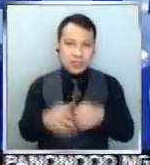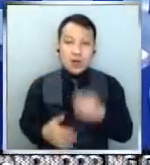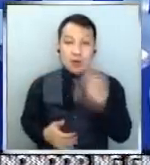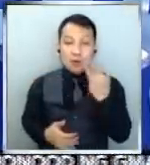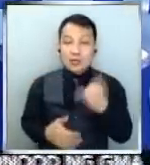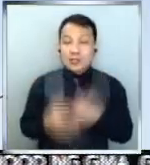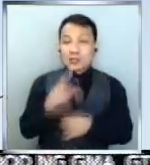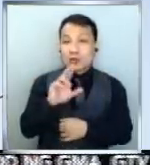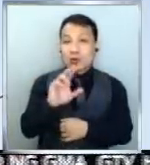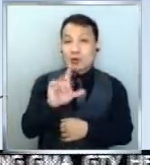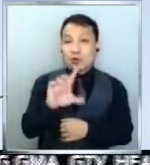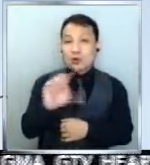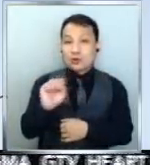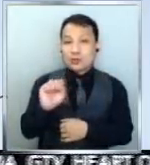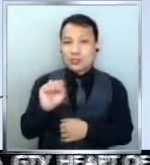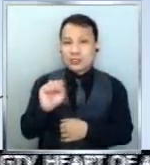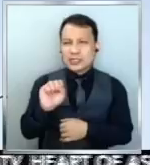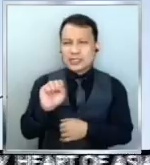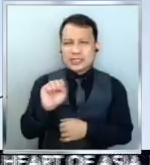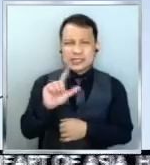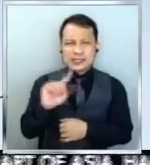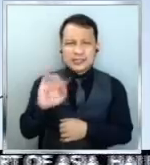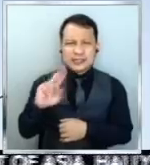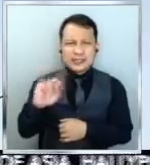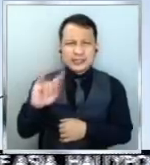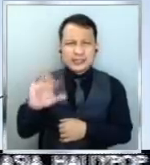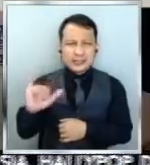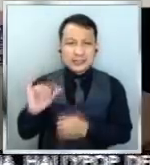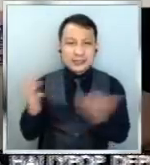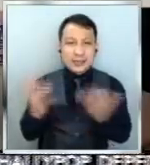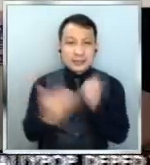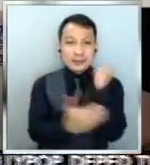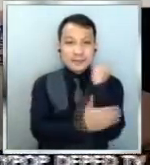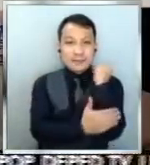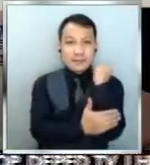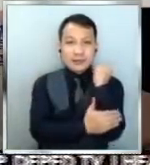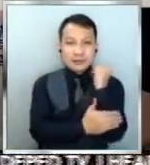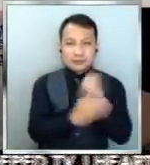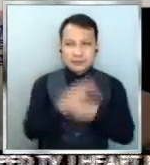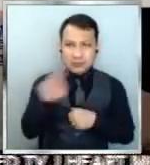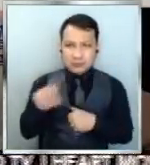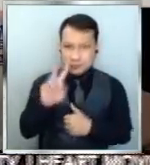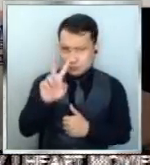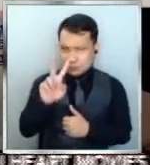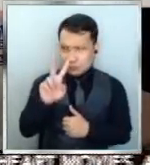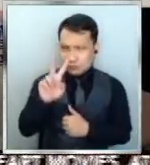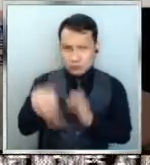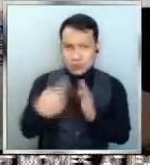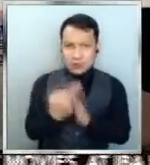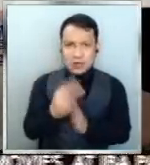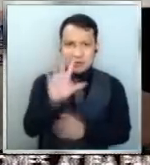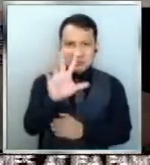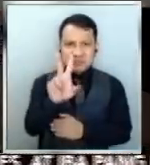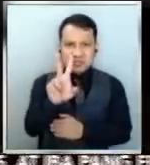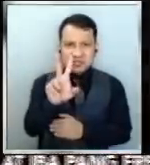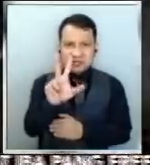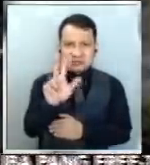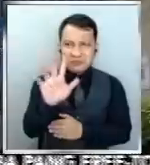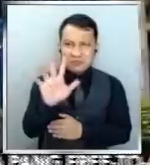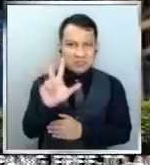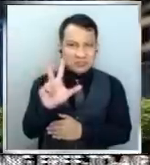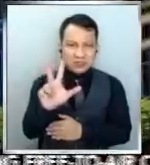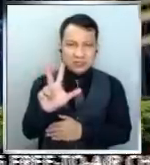Academy sa Sampaloc. At kahit magdadalawang oras ng bukas, 53 pa lang ang nabakunahan ng first dose ng Sinovac.